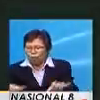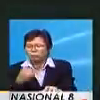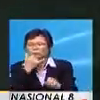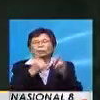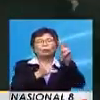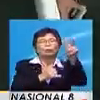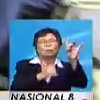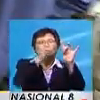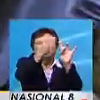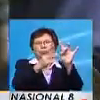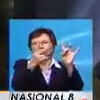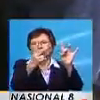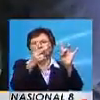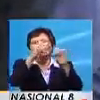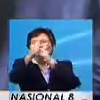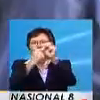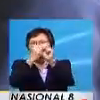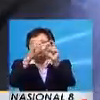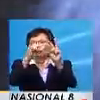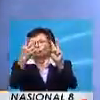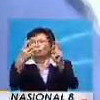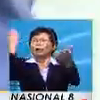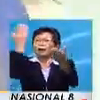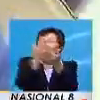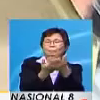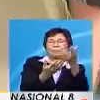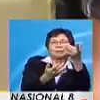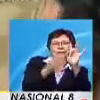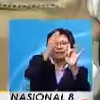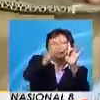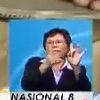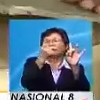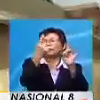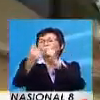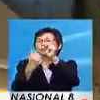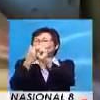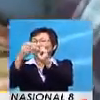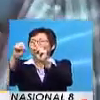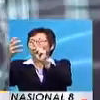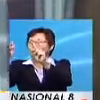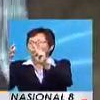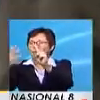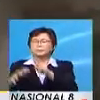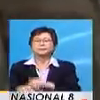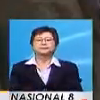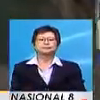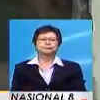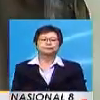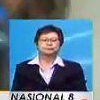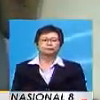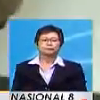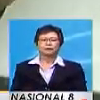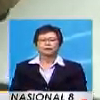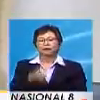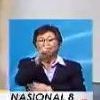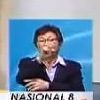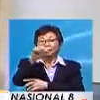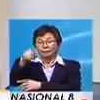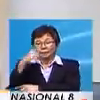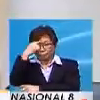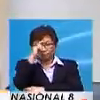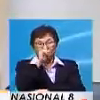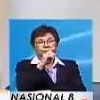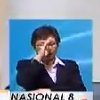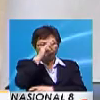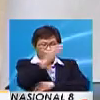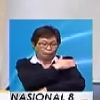28 Februari 2012 hingga 18 November 2015 pihak pendakwa menggesa jumlah